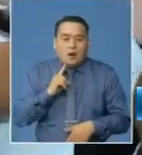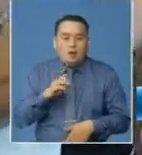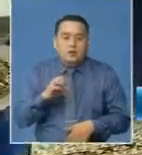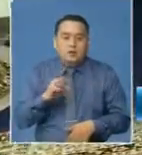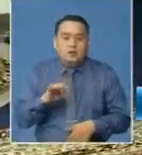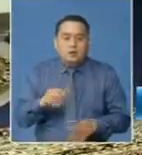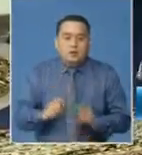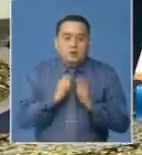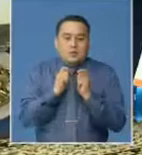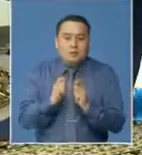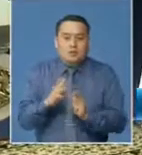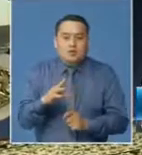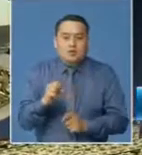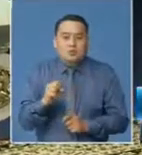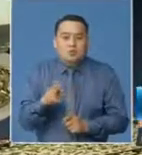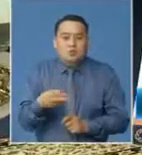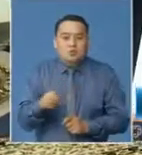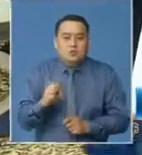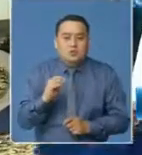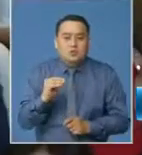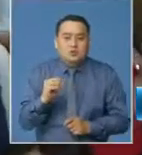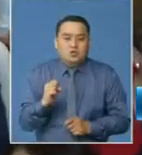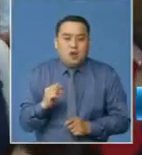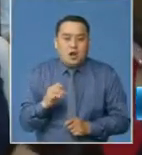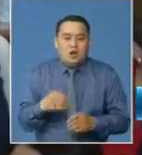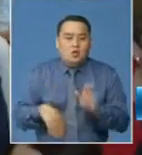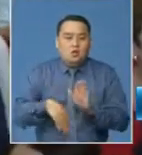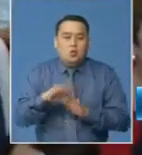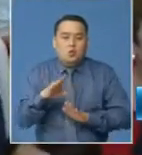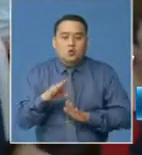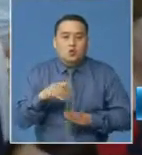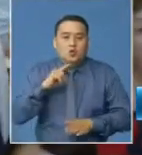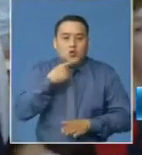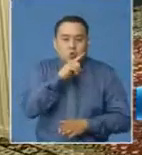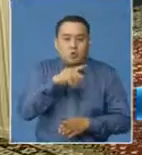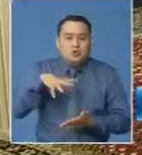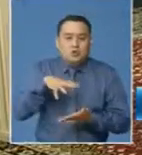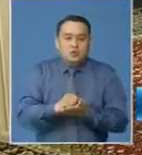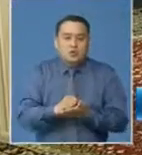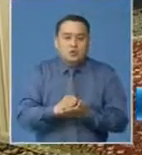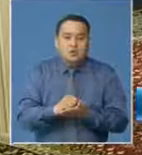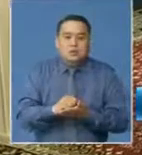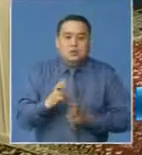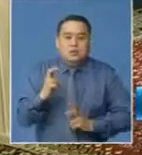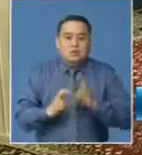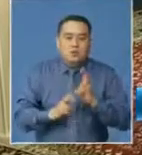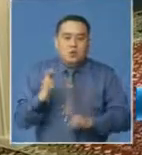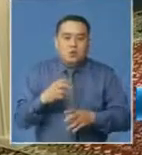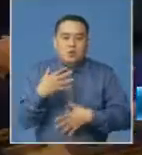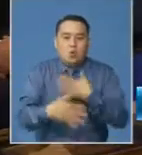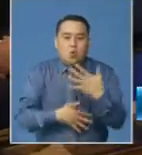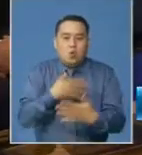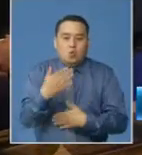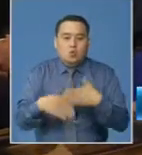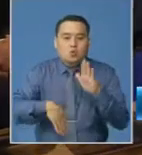серіктестігіне бұйырды. Ал жемчужина семеречи қызмет көрсетуісінің үздігі атанды. Жүгері өңдеумен айналысатын Жаркент крахмал сырне зауыты өңдеу